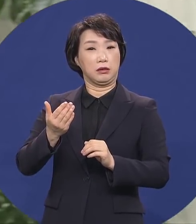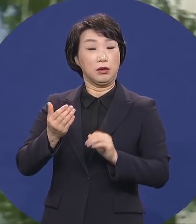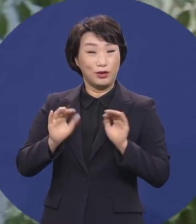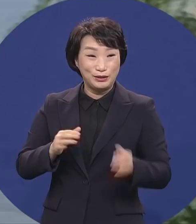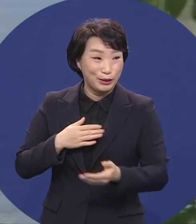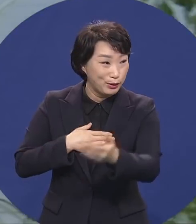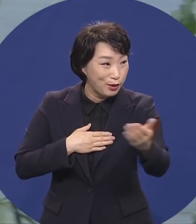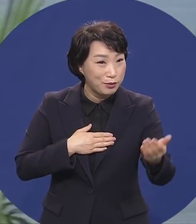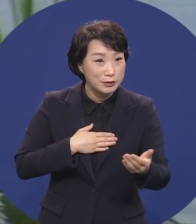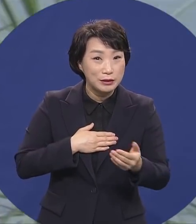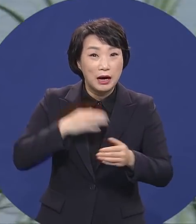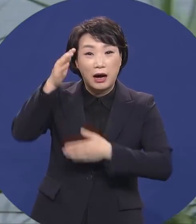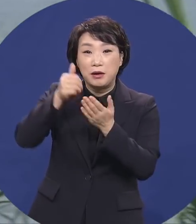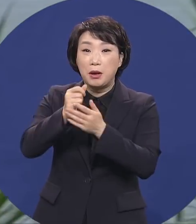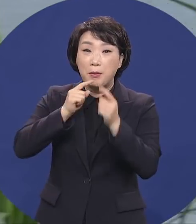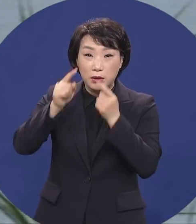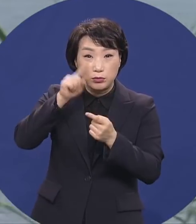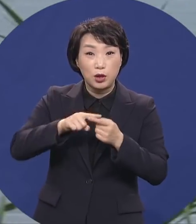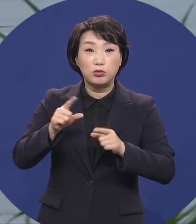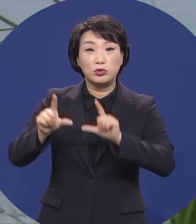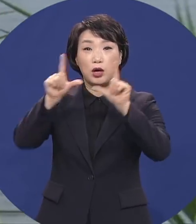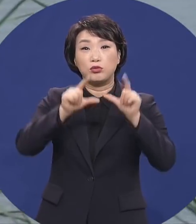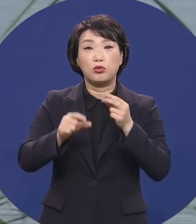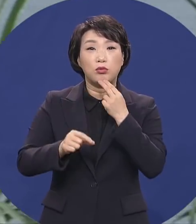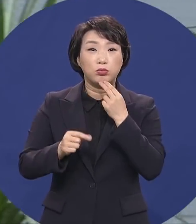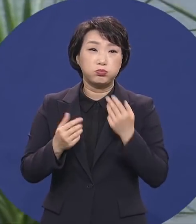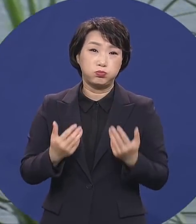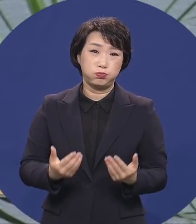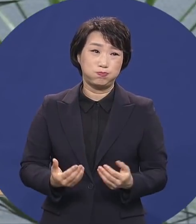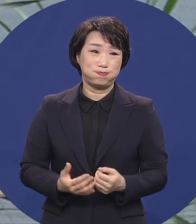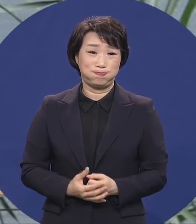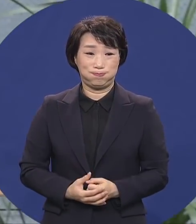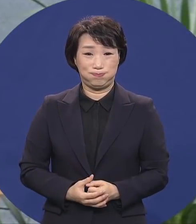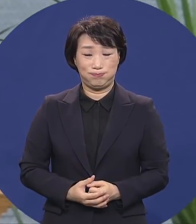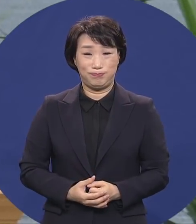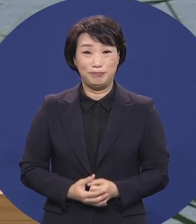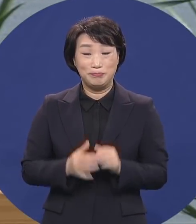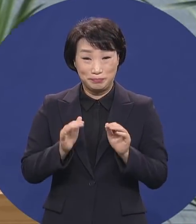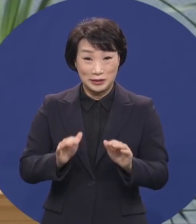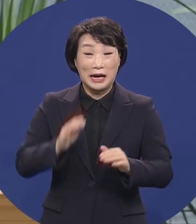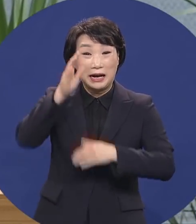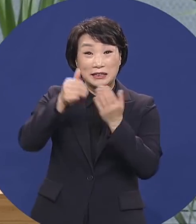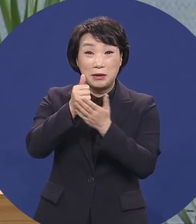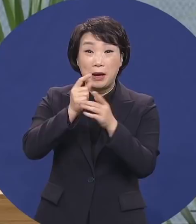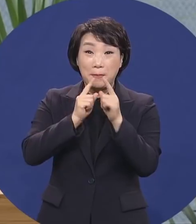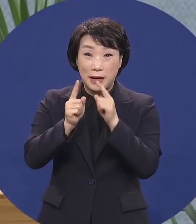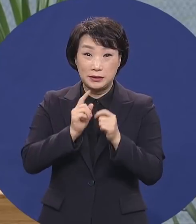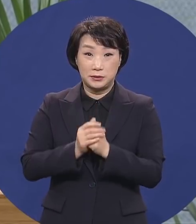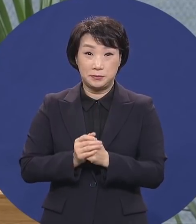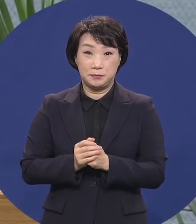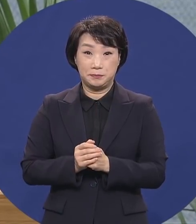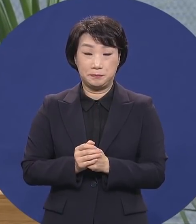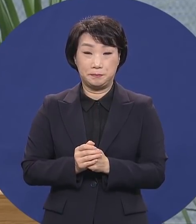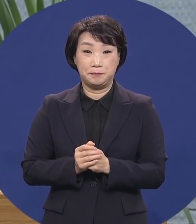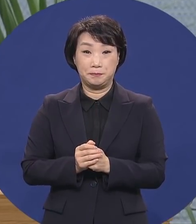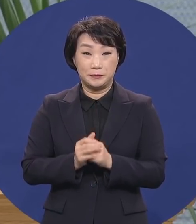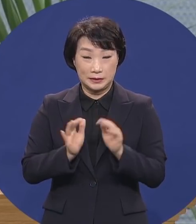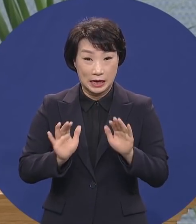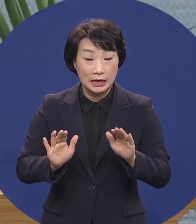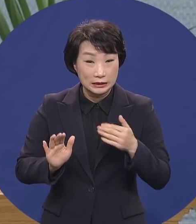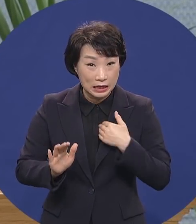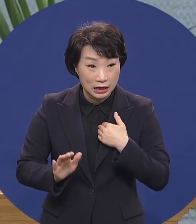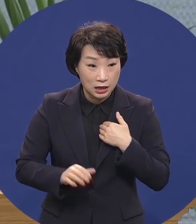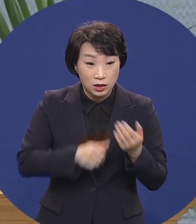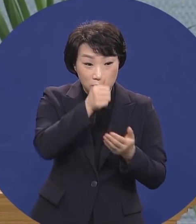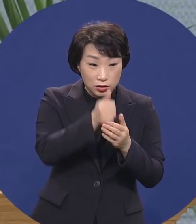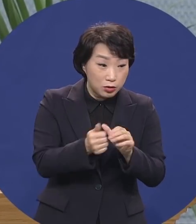근데 어떻게 하나님 말씀을 안 들어? 하나님 말씀은 나를